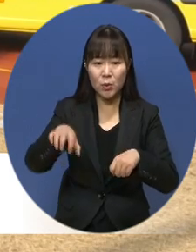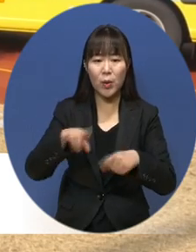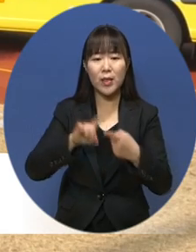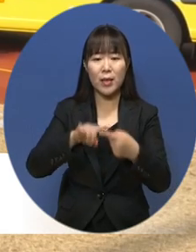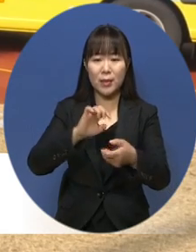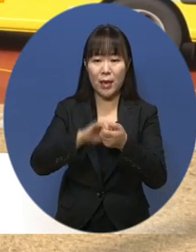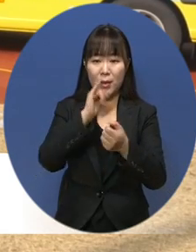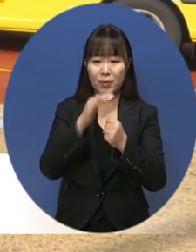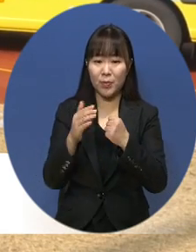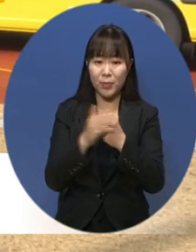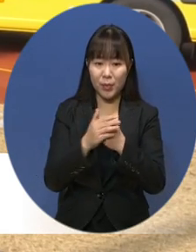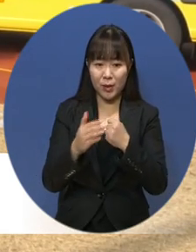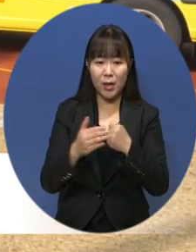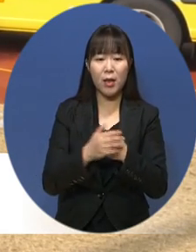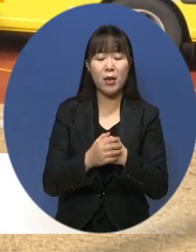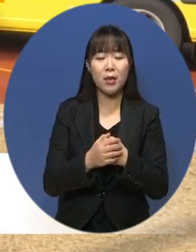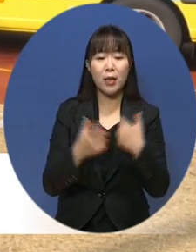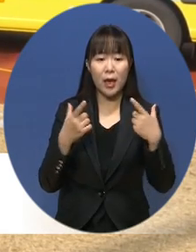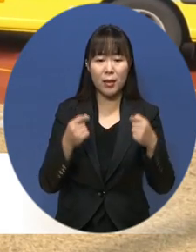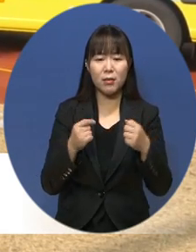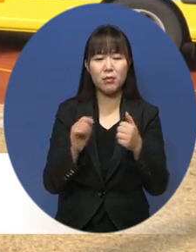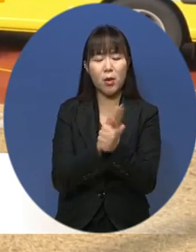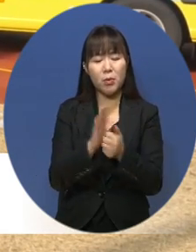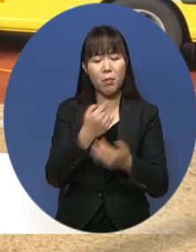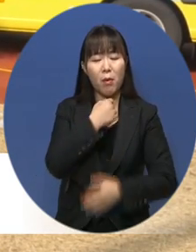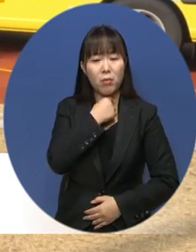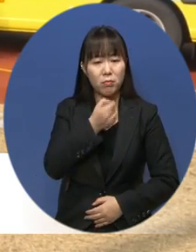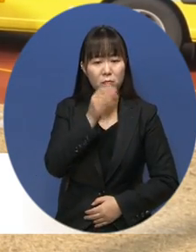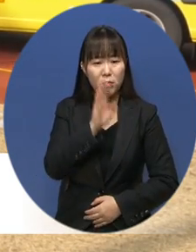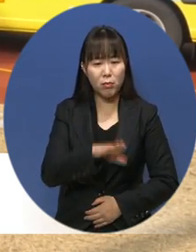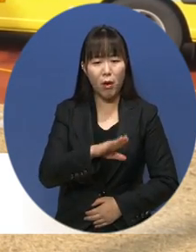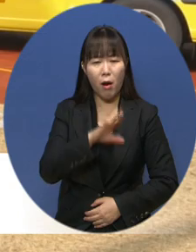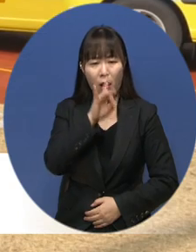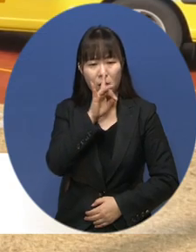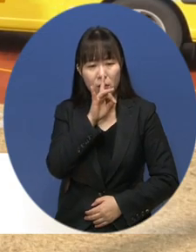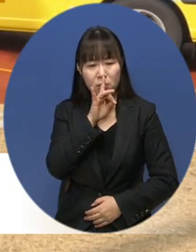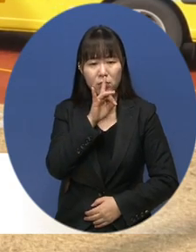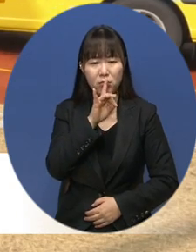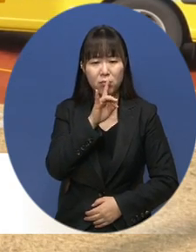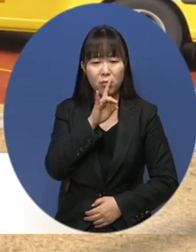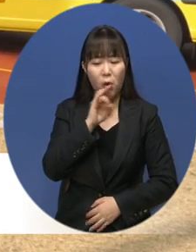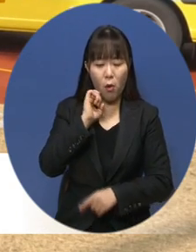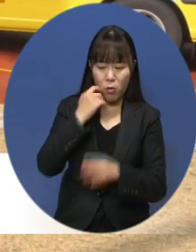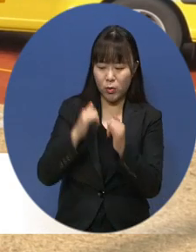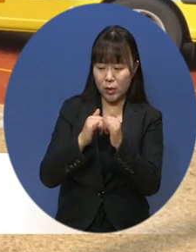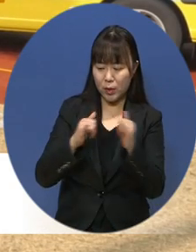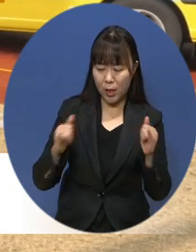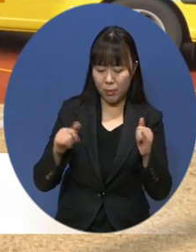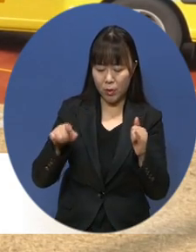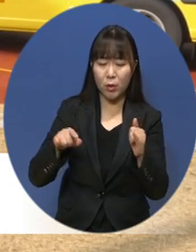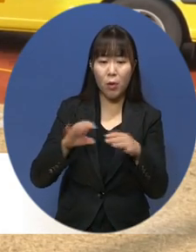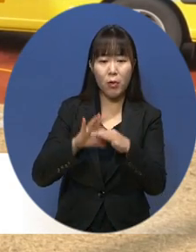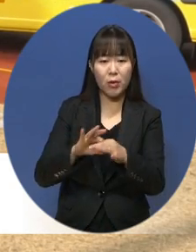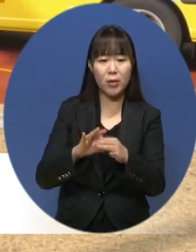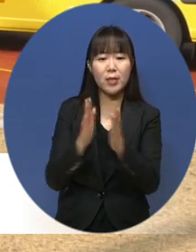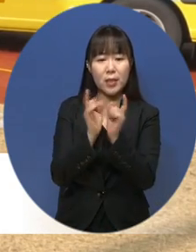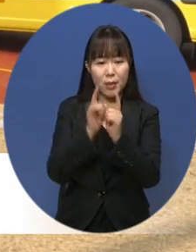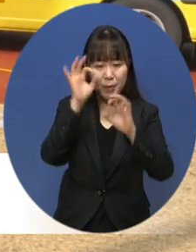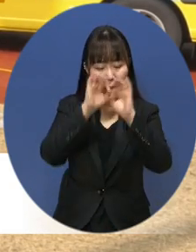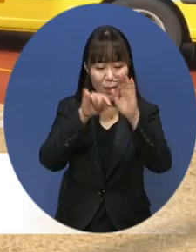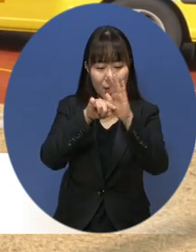제약이 있어서 정신건강 서비스를 받고 싶어도 쉽지 않은 취약 대상을 두고 저희들이